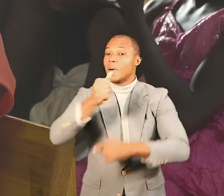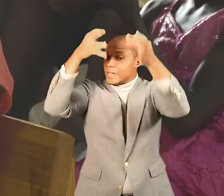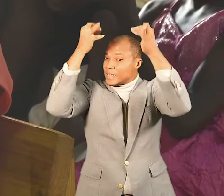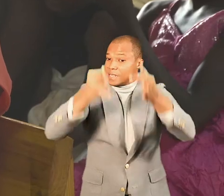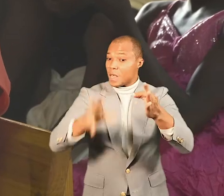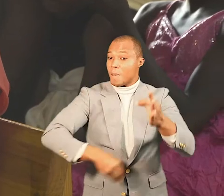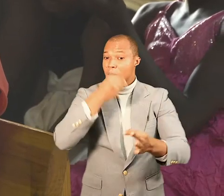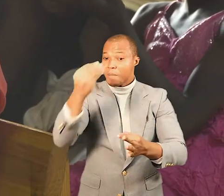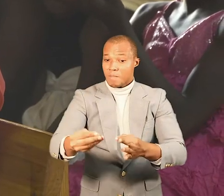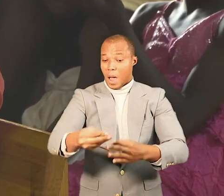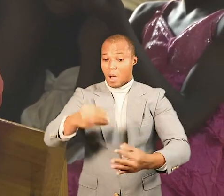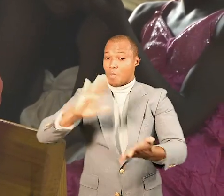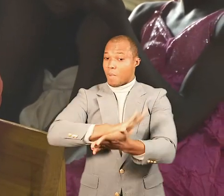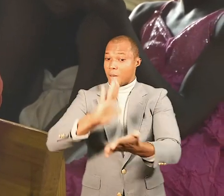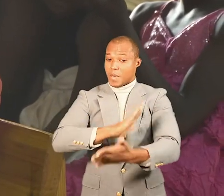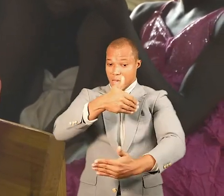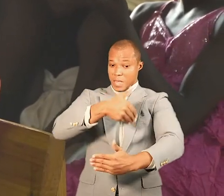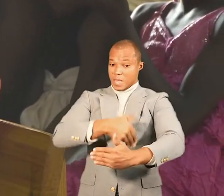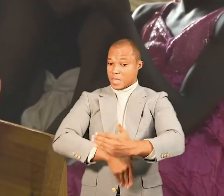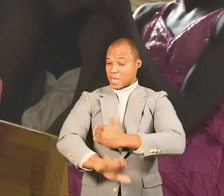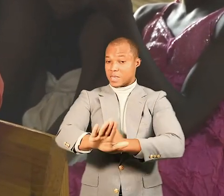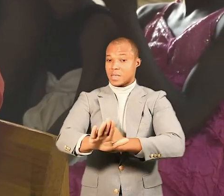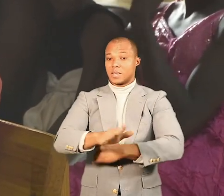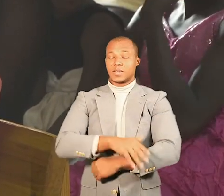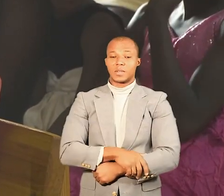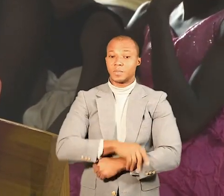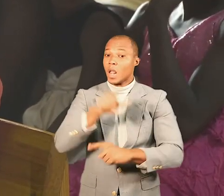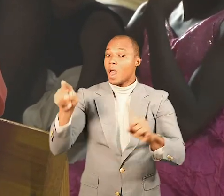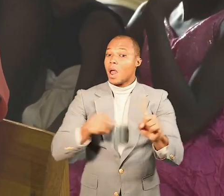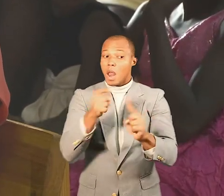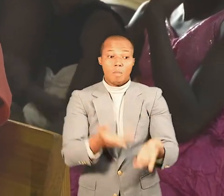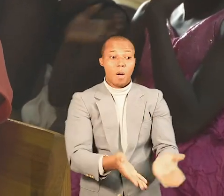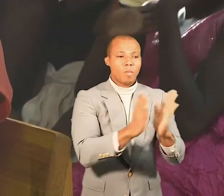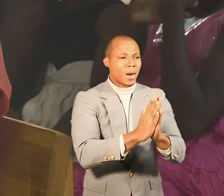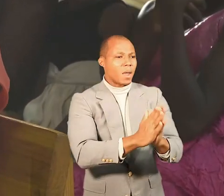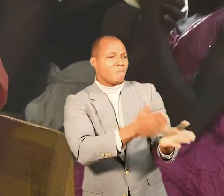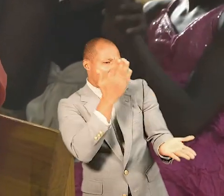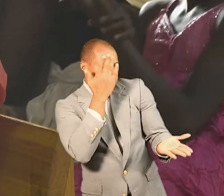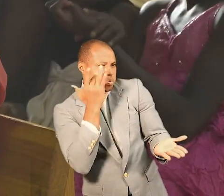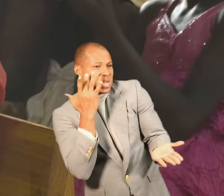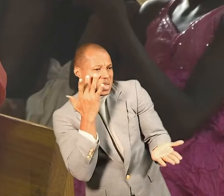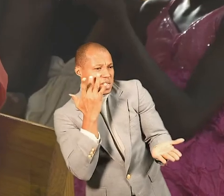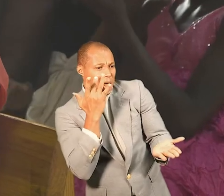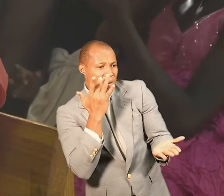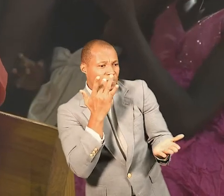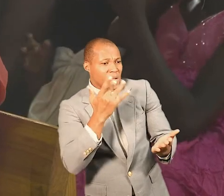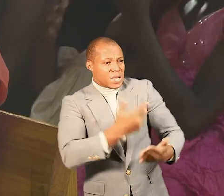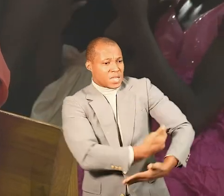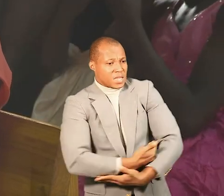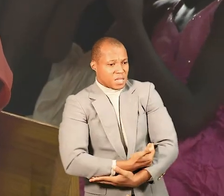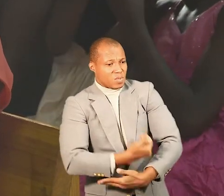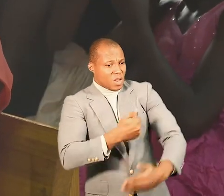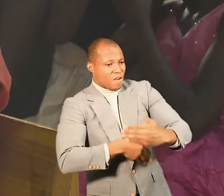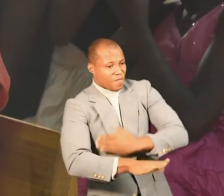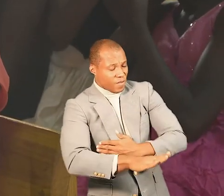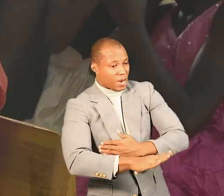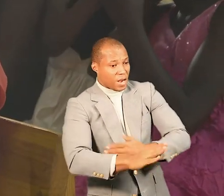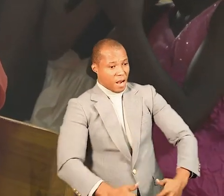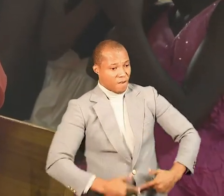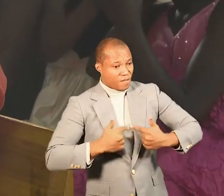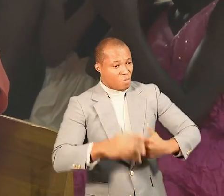yo et puis leur questionné au monde yo mais pour qui ça si moun nan fait li gen vie